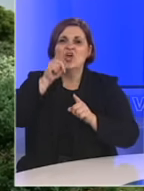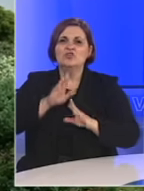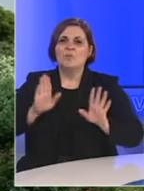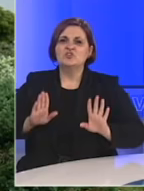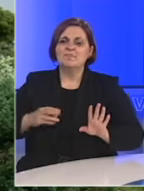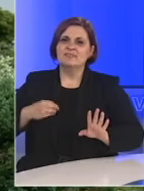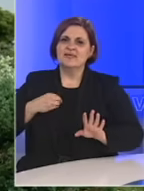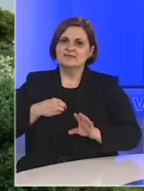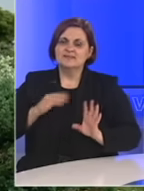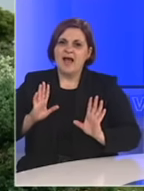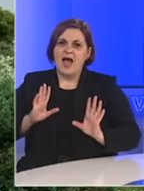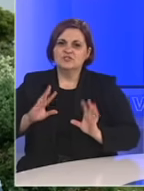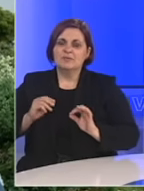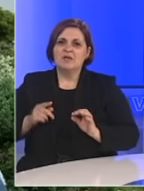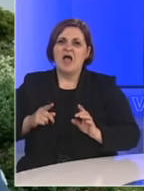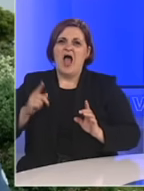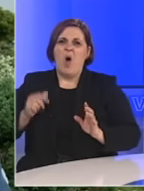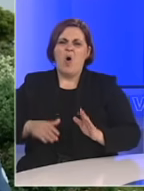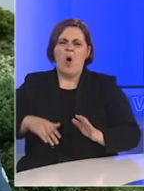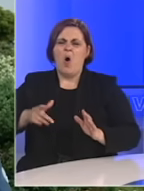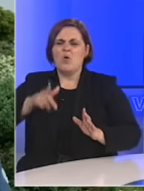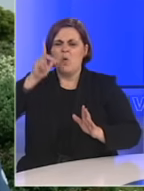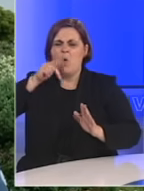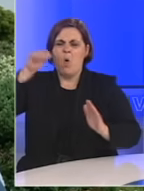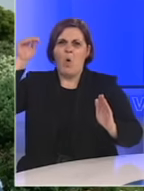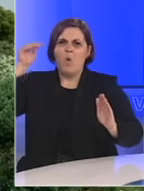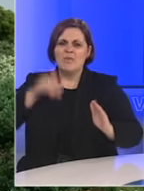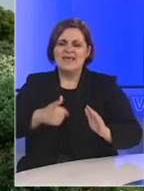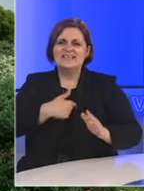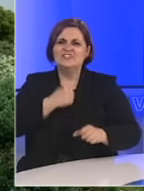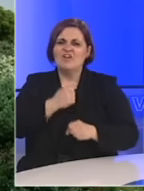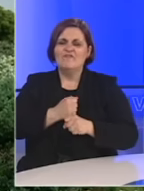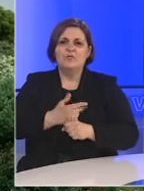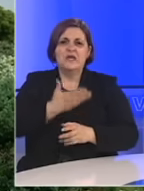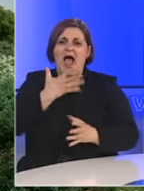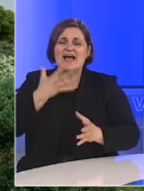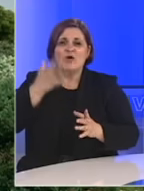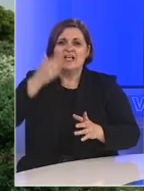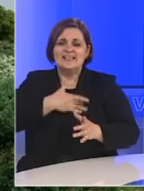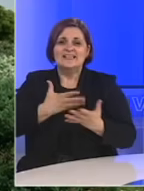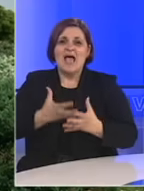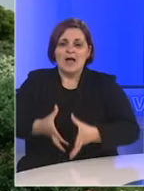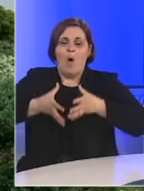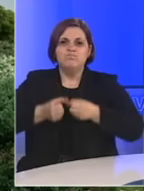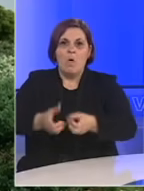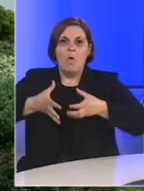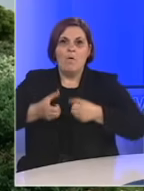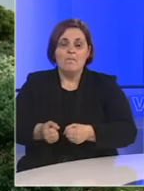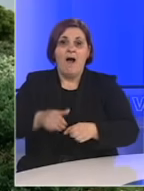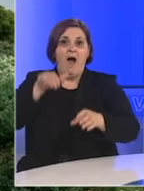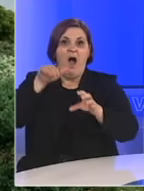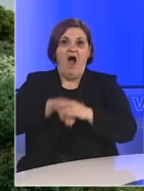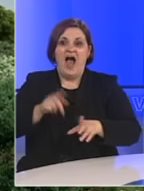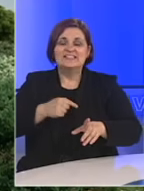tragične posljedice u smislu rapidnog, naglog opadanja srčane funkcije kao pumpa i dovodi do terminalnog